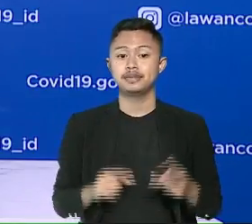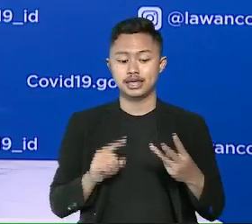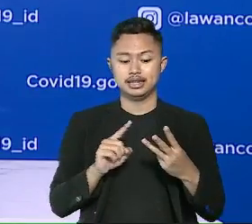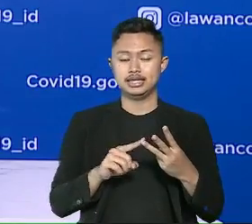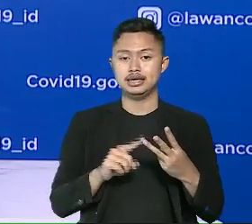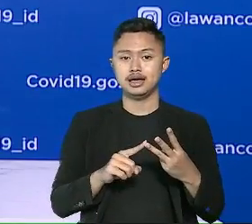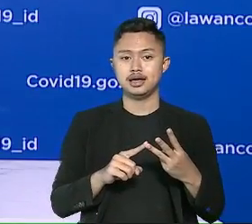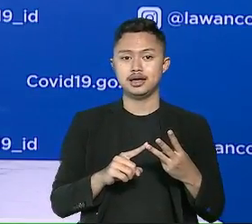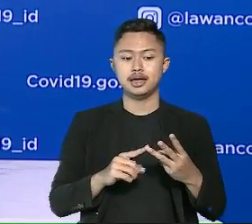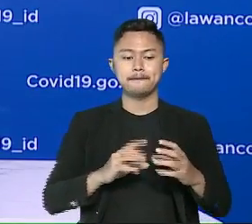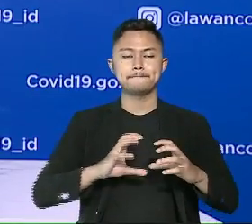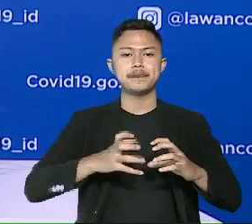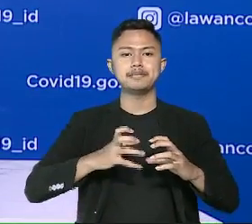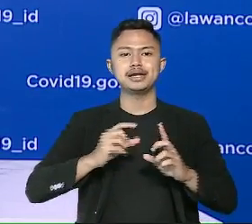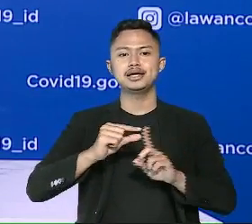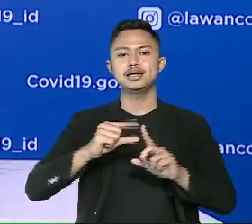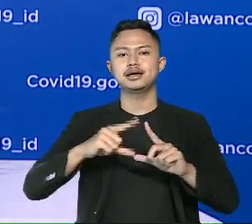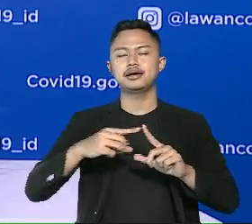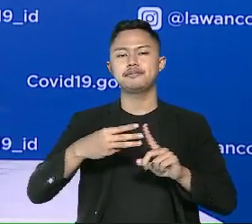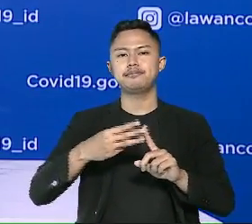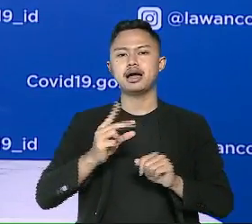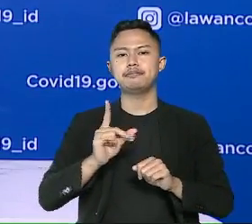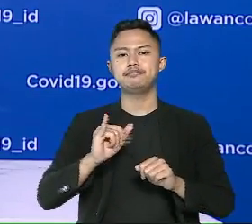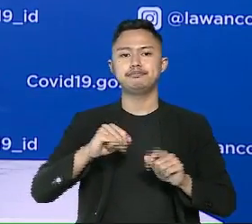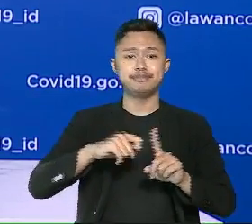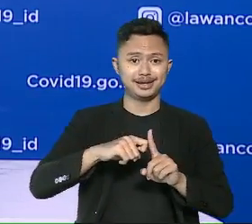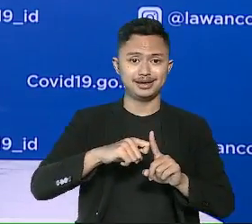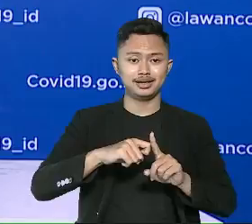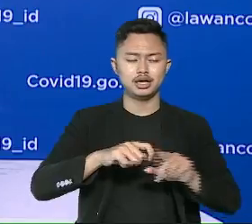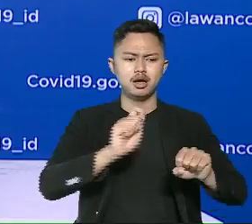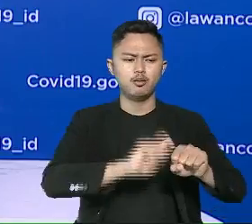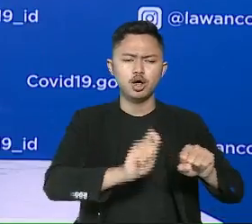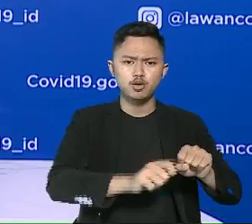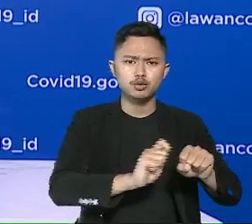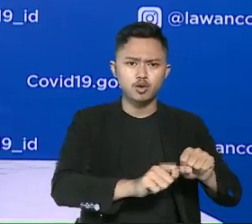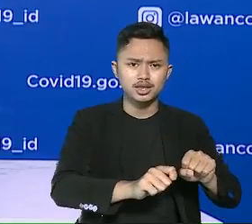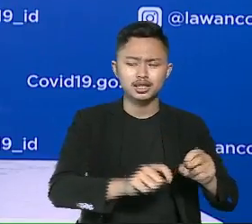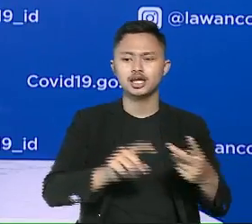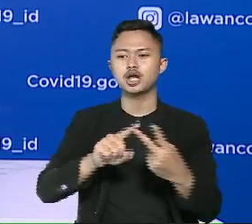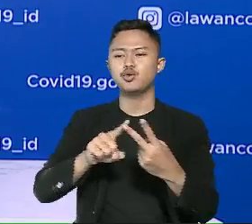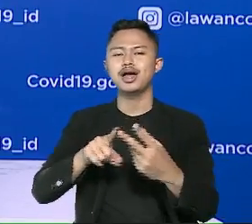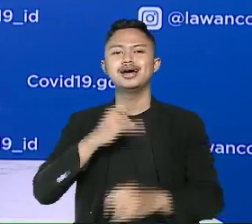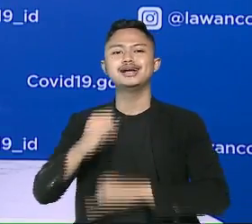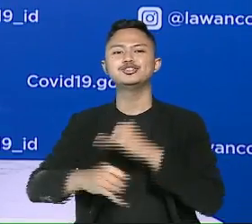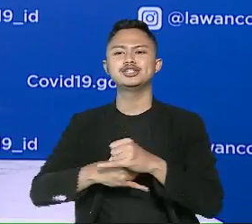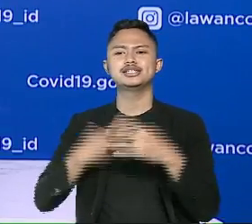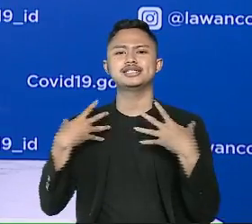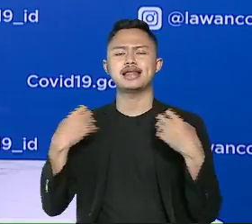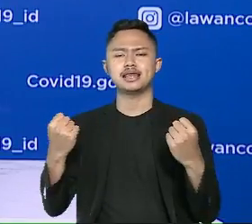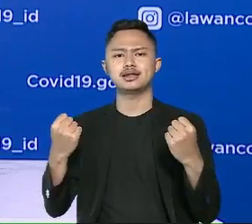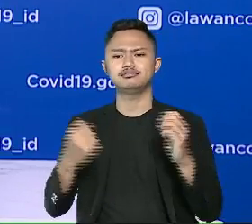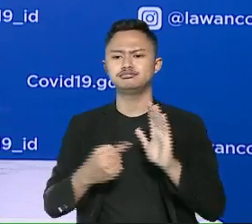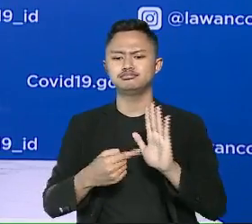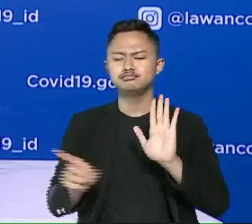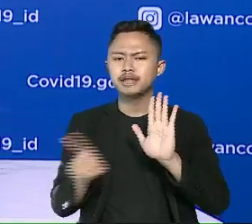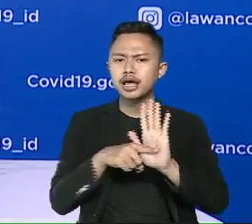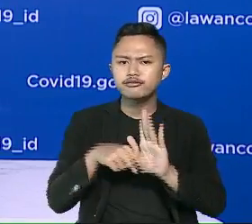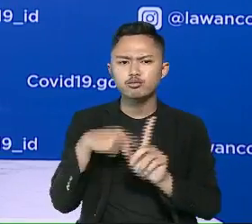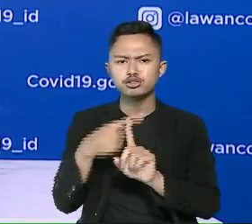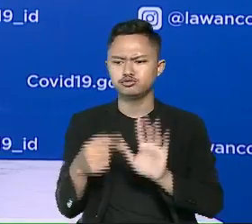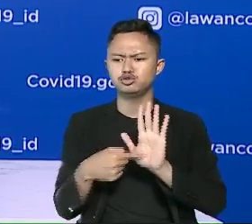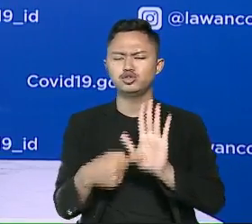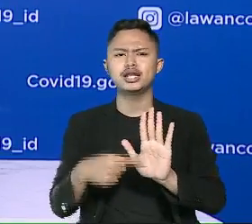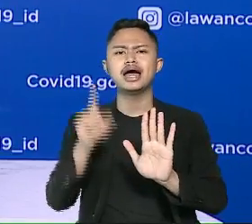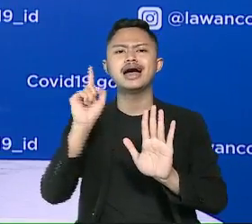produsen serta institusi kesehatan yang bertanggung jawab menyampaikan hasil monitoring dan evaluasi alat tes yang